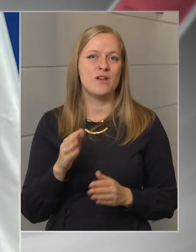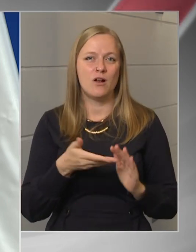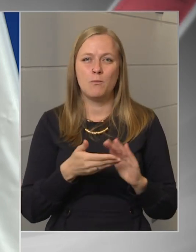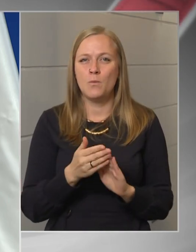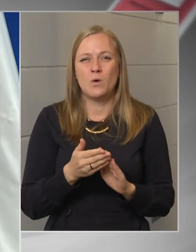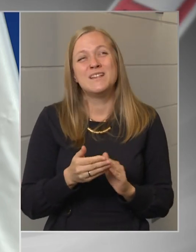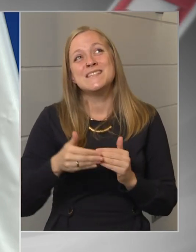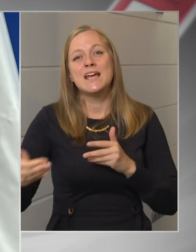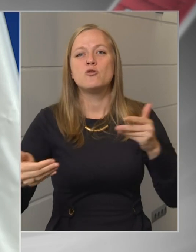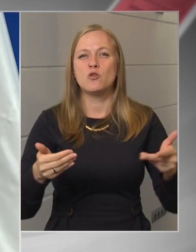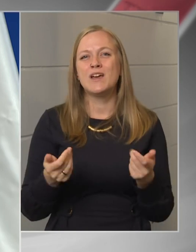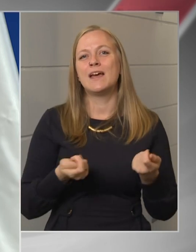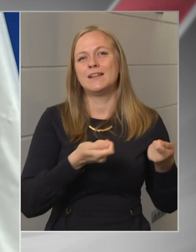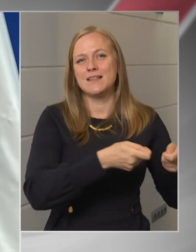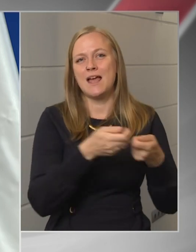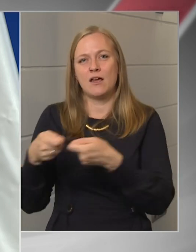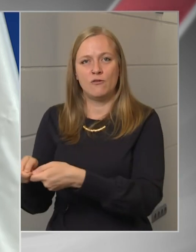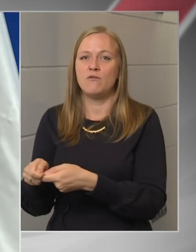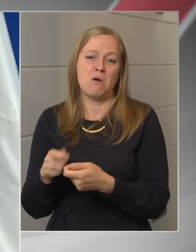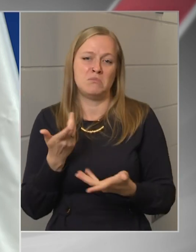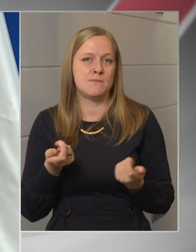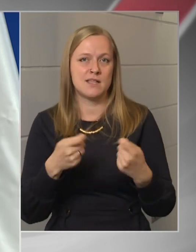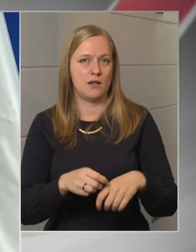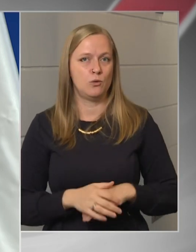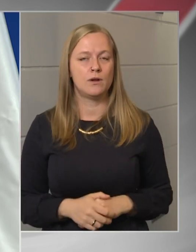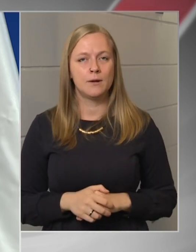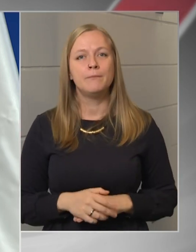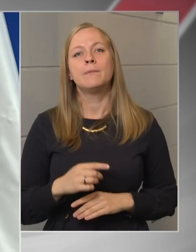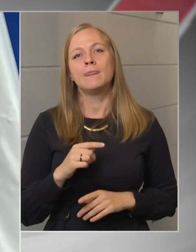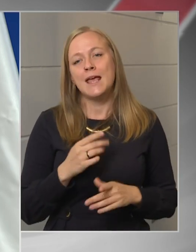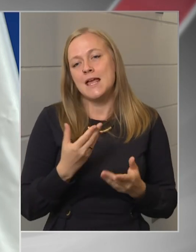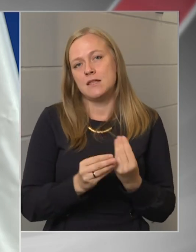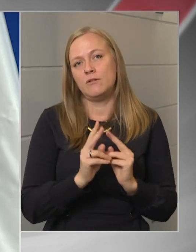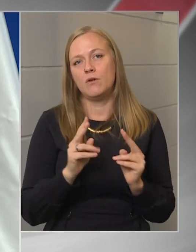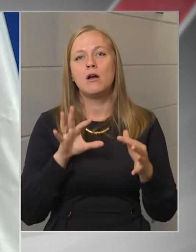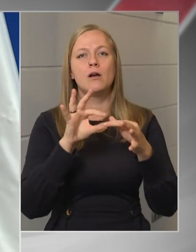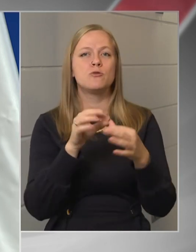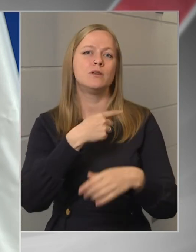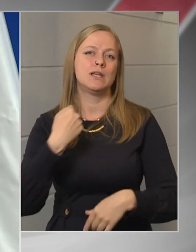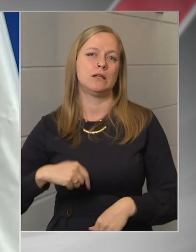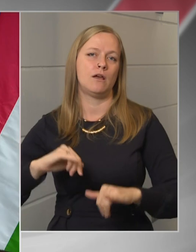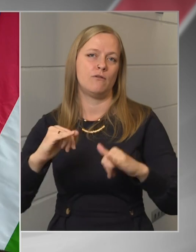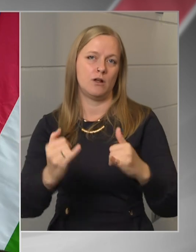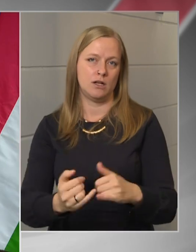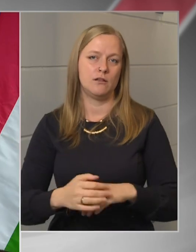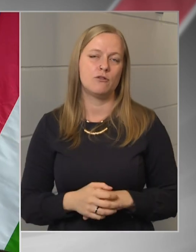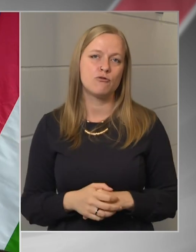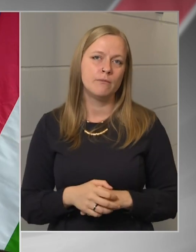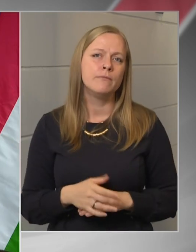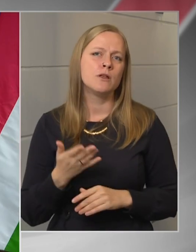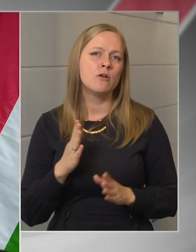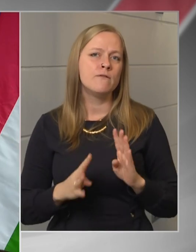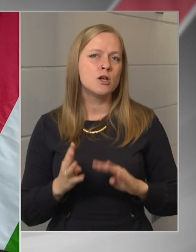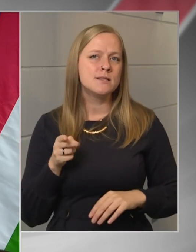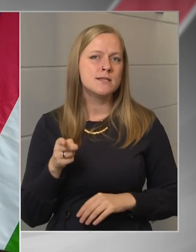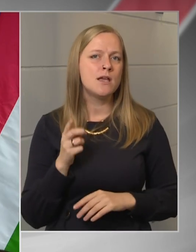ki. Úgyhogy ennek megfelelően tartunk fenn kapcsolatokat Kínával is, és ahogy egyébként a francia